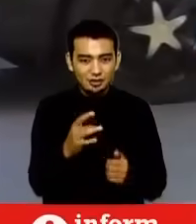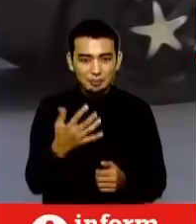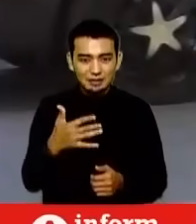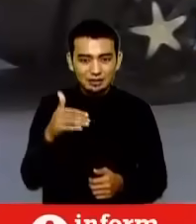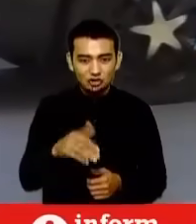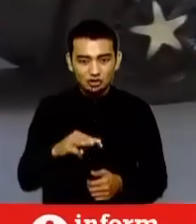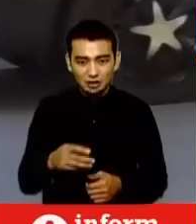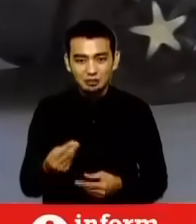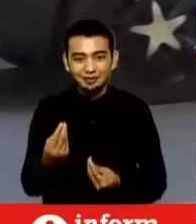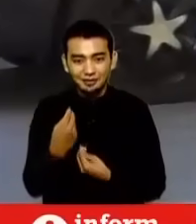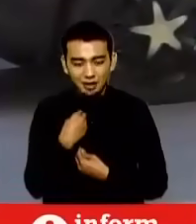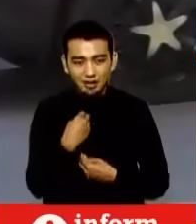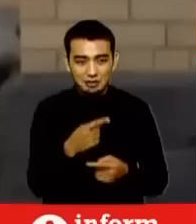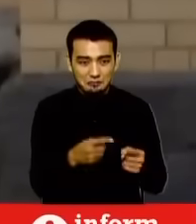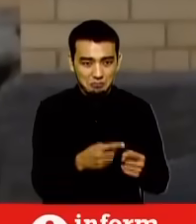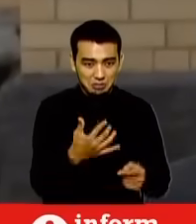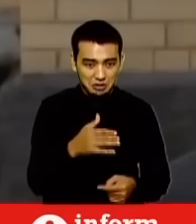теңгесіне баспана бар ма деп ашулы.